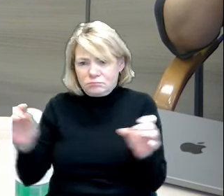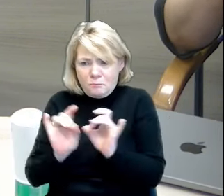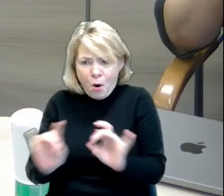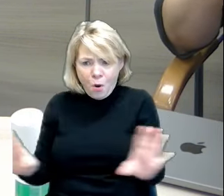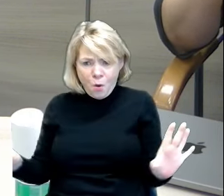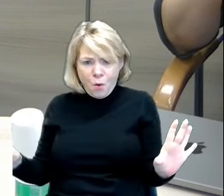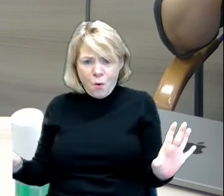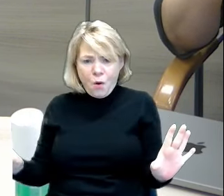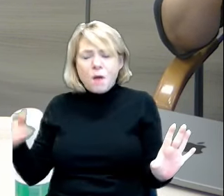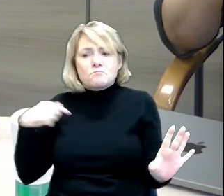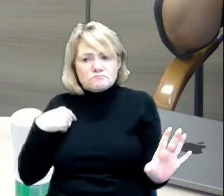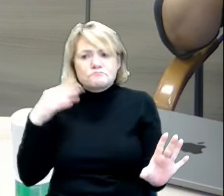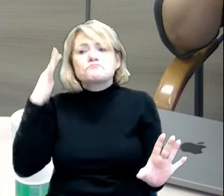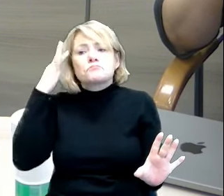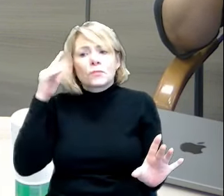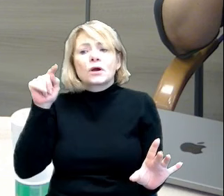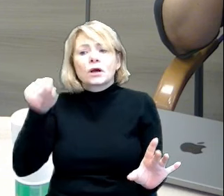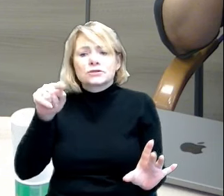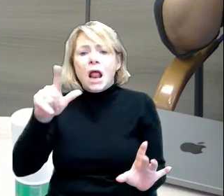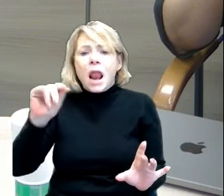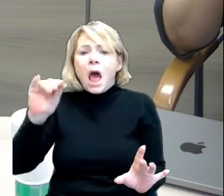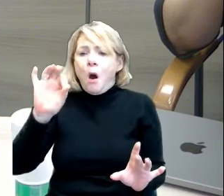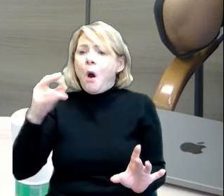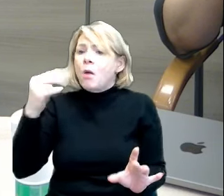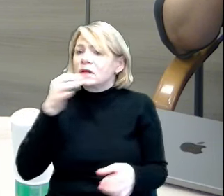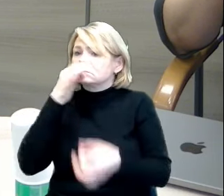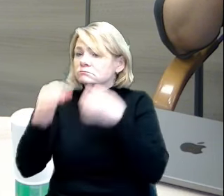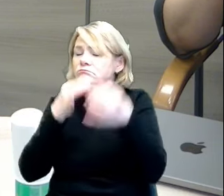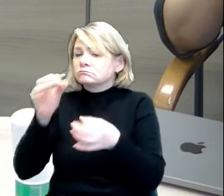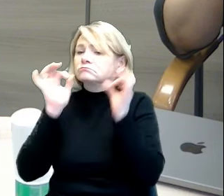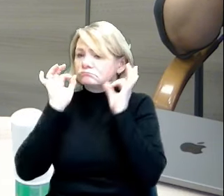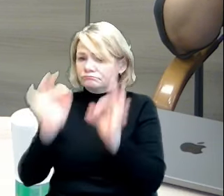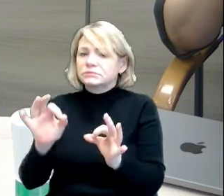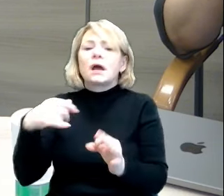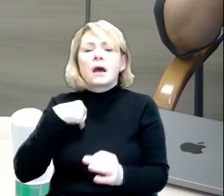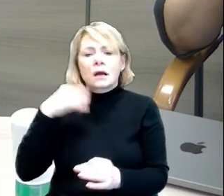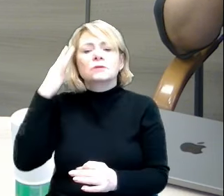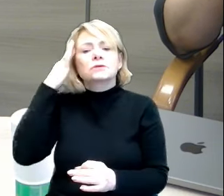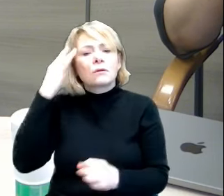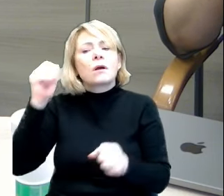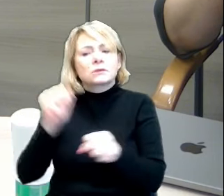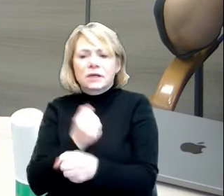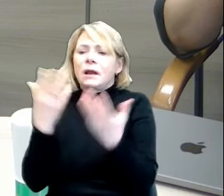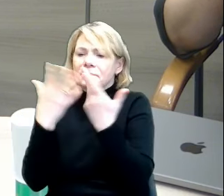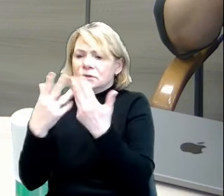šitoj vietoj leuno argumentai yra teisingi tai ir mes matyt palaikytumėm kad reikėtų perskaičiuot